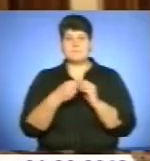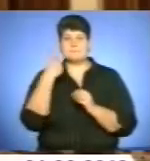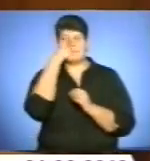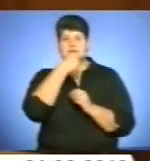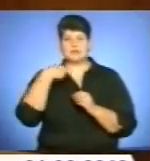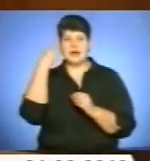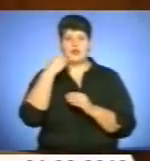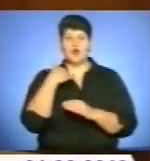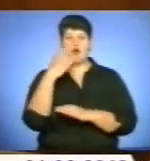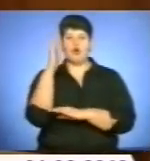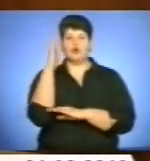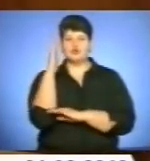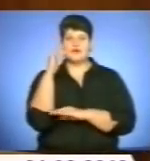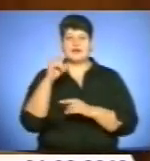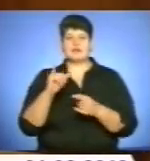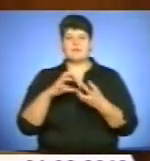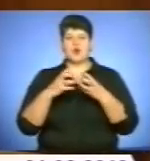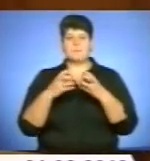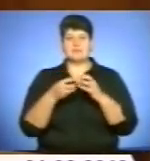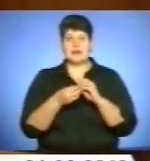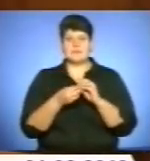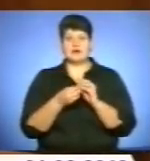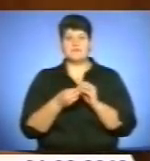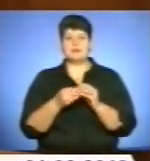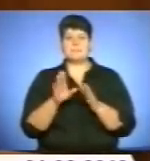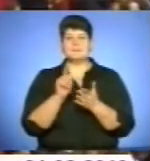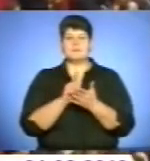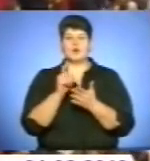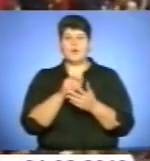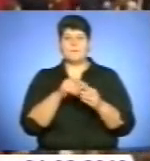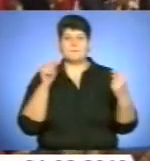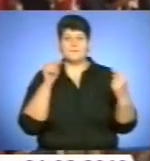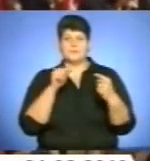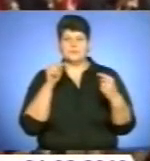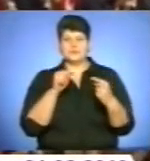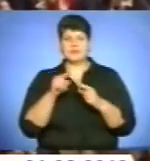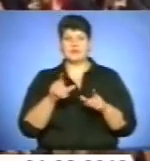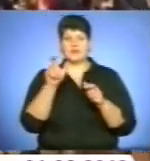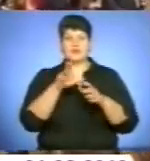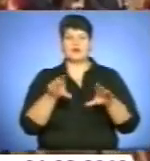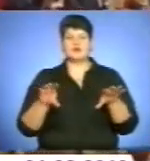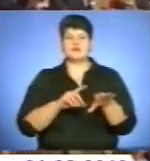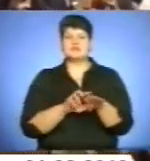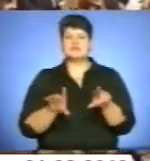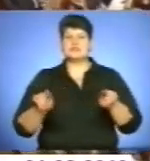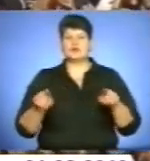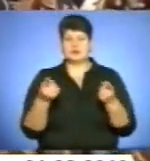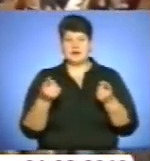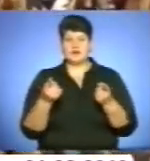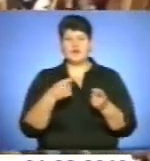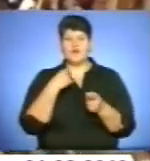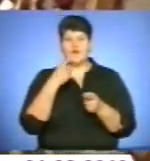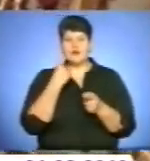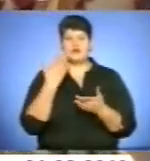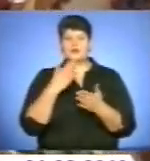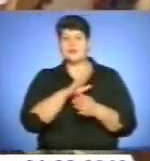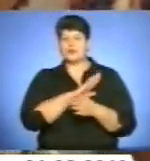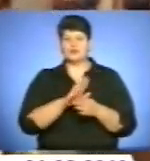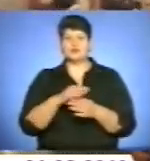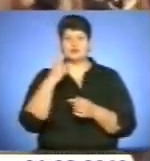ув'язнених опозиціонерів. Після майже двогодинних зборів ухвалюють спільну заяву. Закликають блокувати трибуну, якщо нардепи не будуть